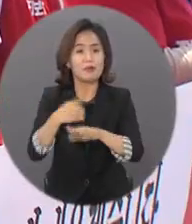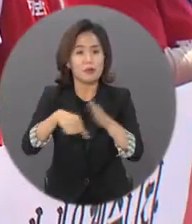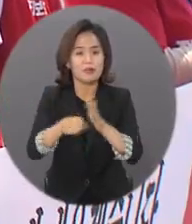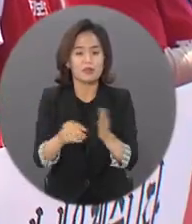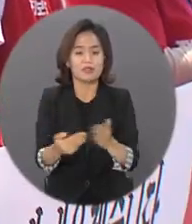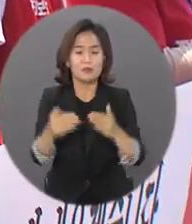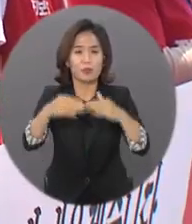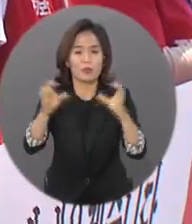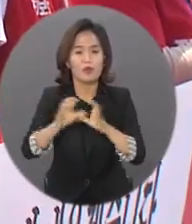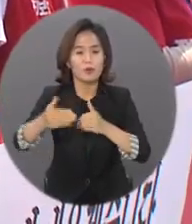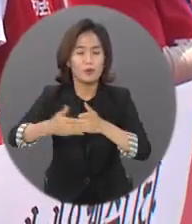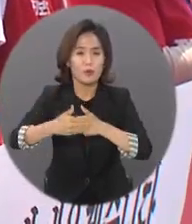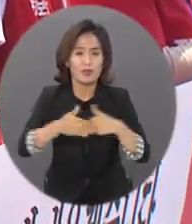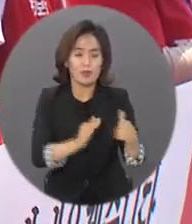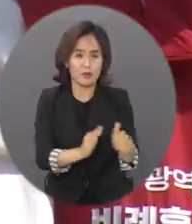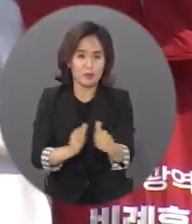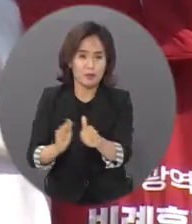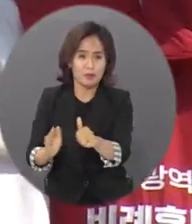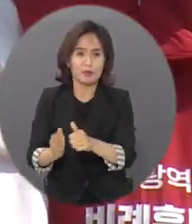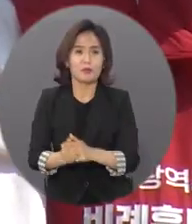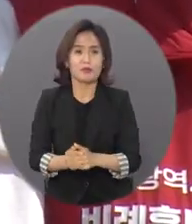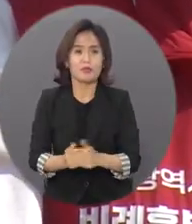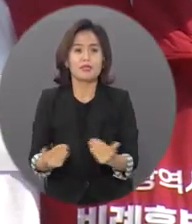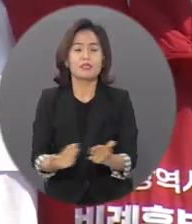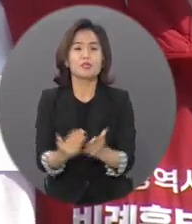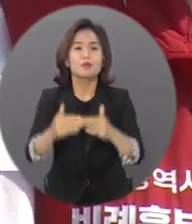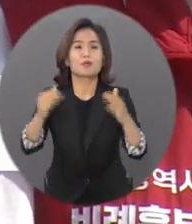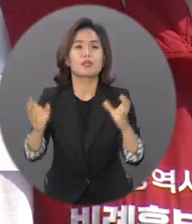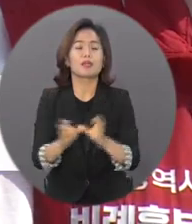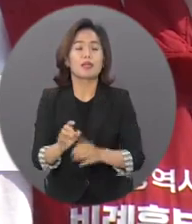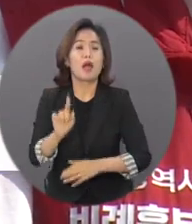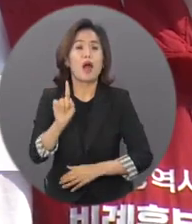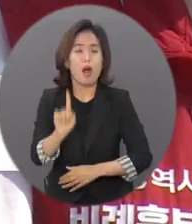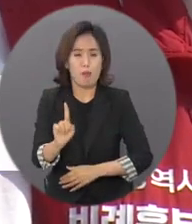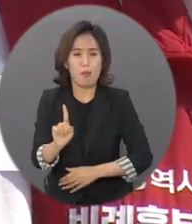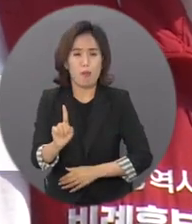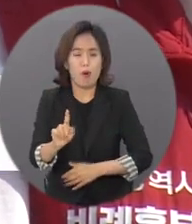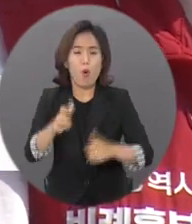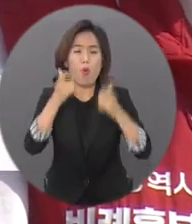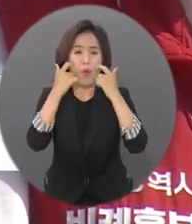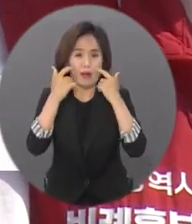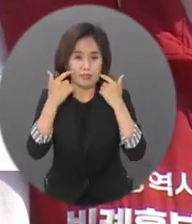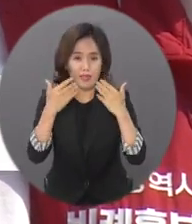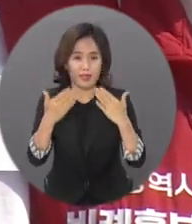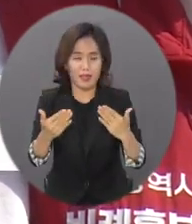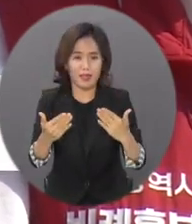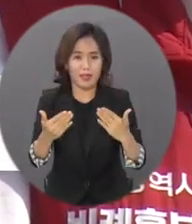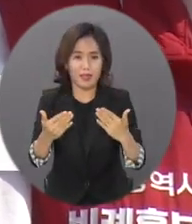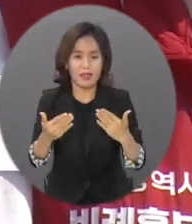진보당에 힘을 실어달라고 호소했습니다. 진보당이 한번 제대로